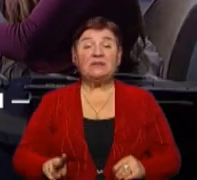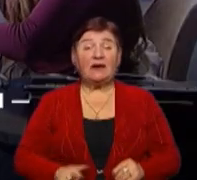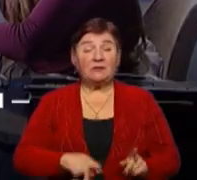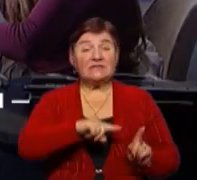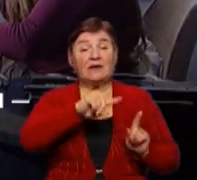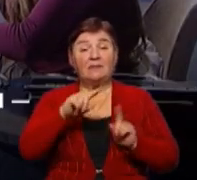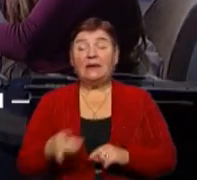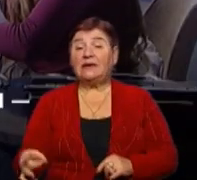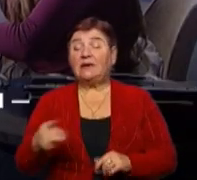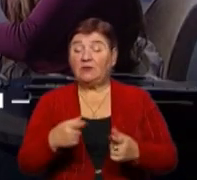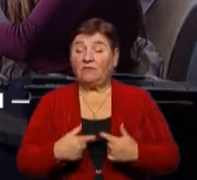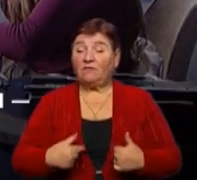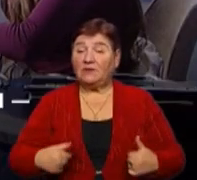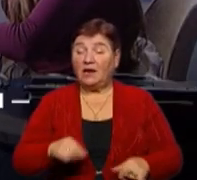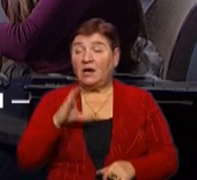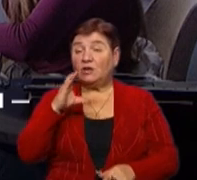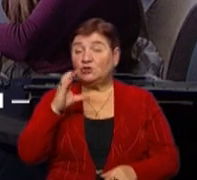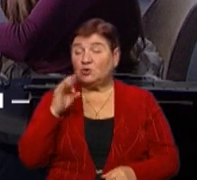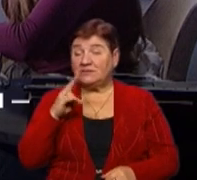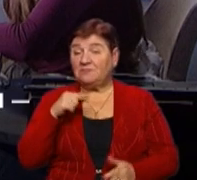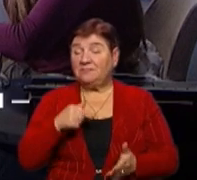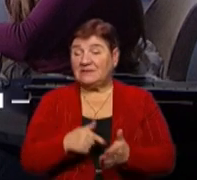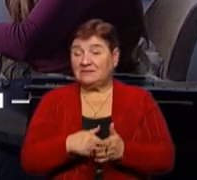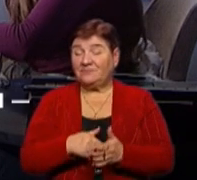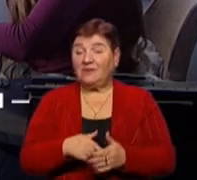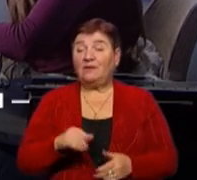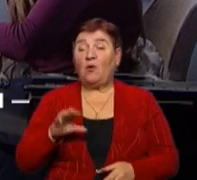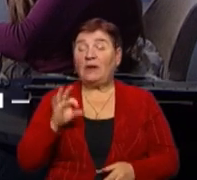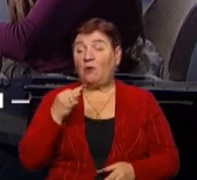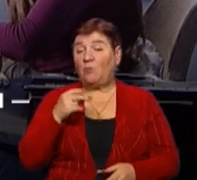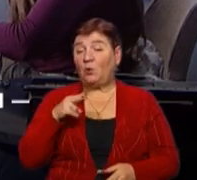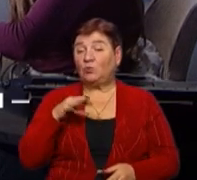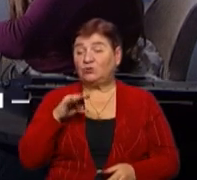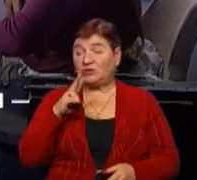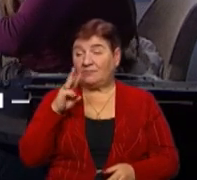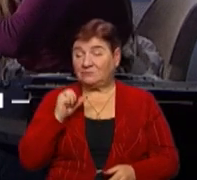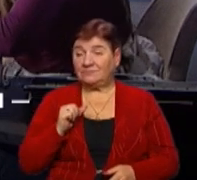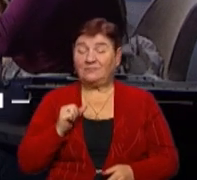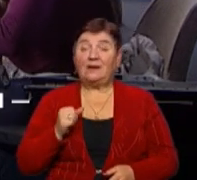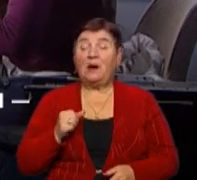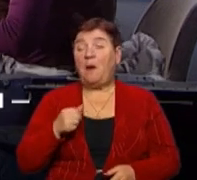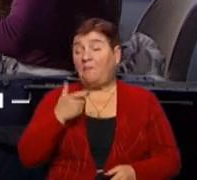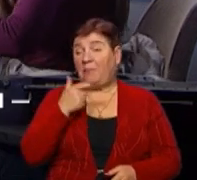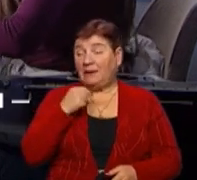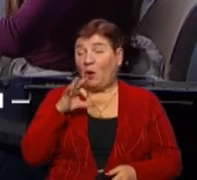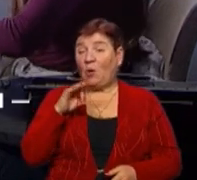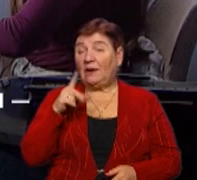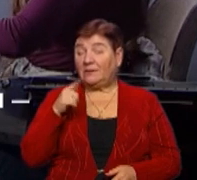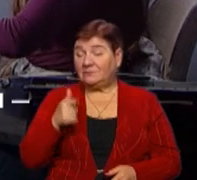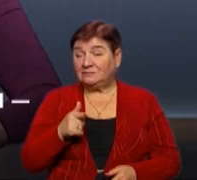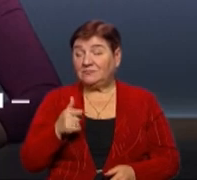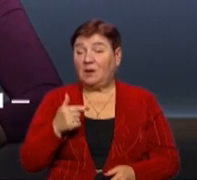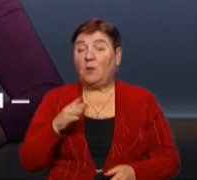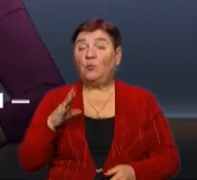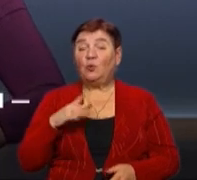директором Закарпатського регіонального відділення Асоціації міст України Олегом Лукшою. Вітаю вас! Вітаю. Пане Олего, знаю, що сьогодні